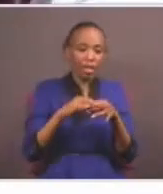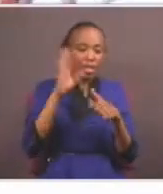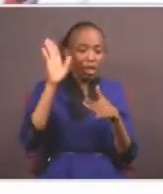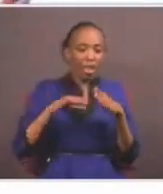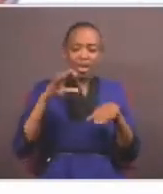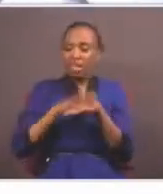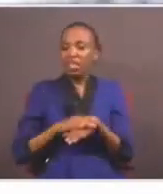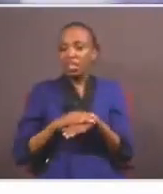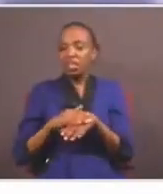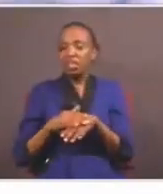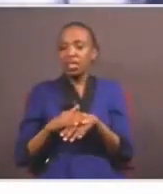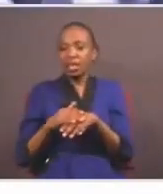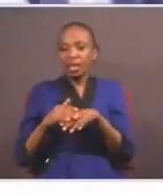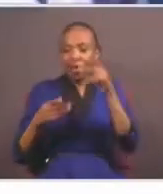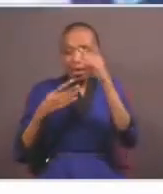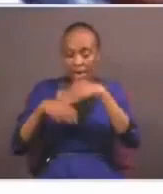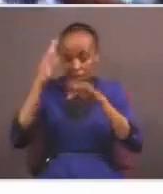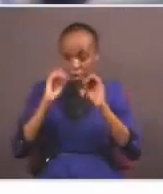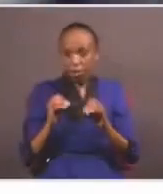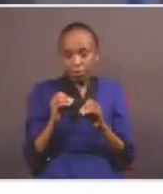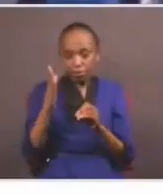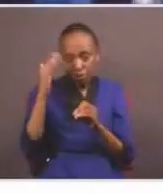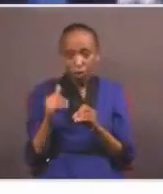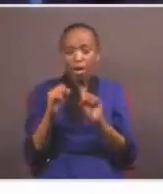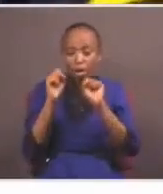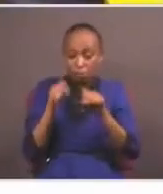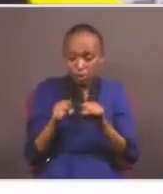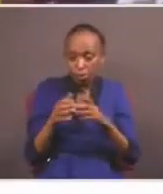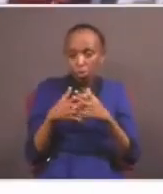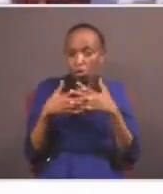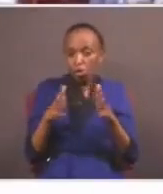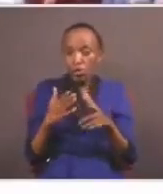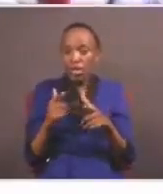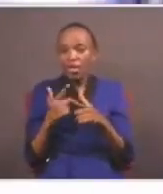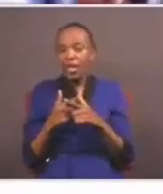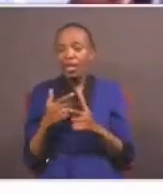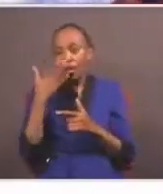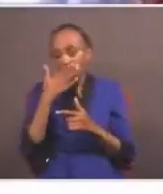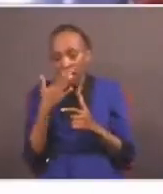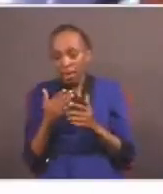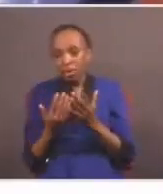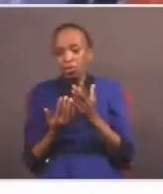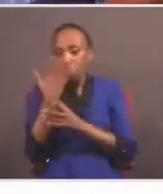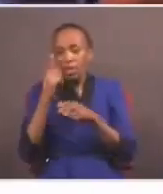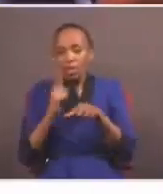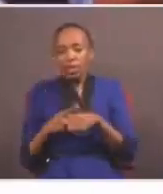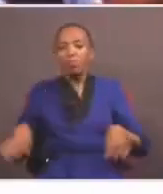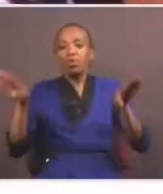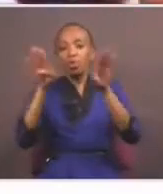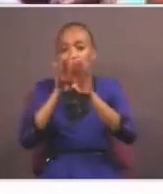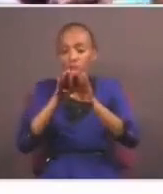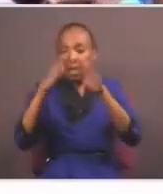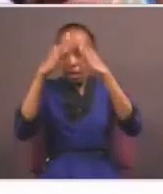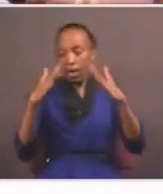watu hivi hivi. Unaona? Sababu inakuwa zile nipples ziko loose, gesi ikawa inatoka taratibu. Ukifunga mlango, ukifunga